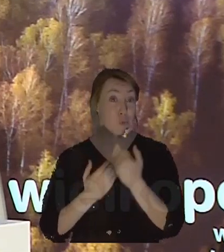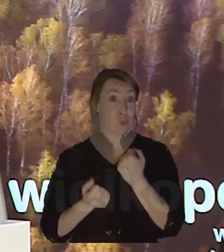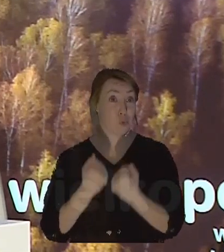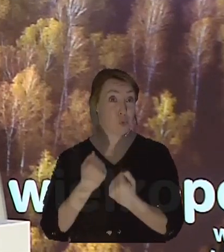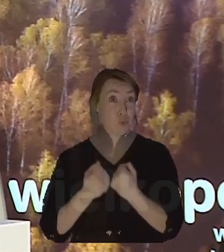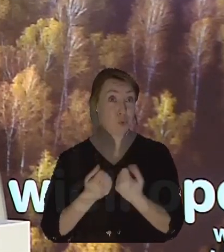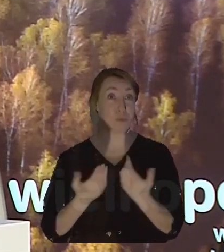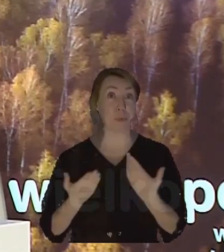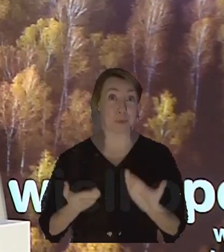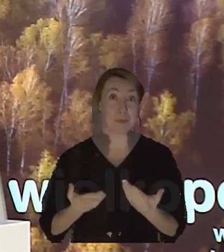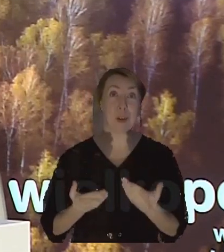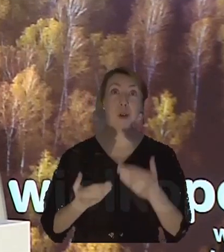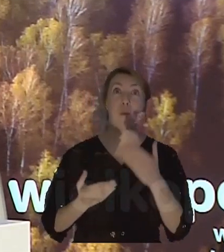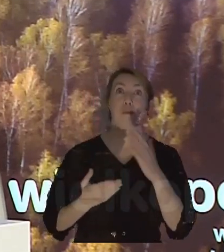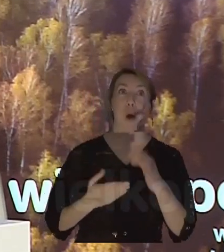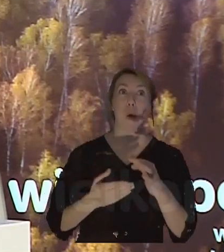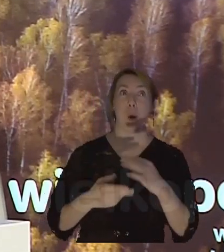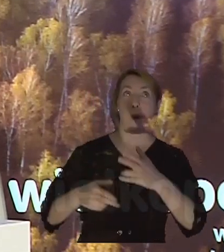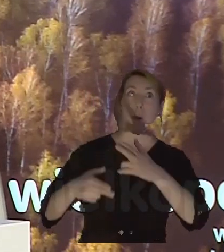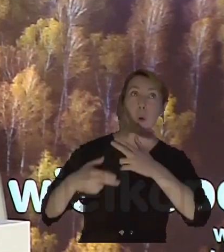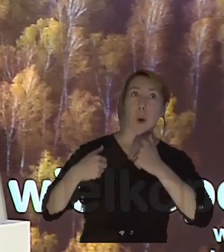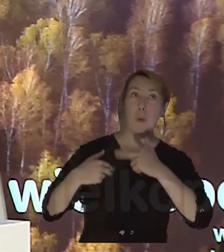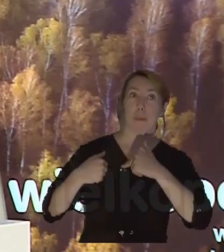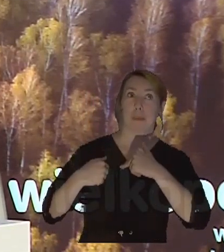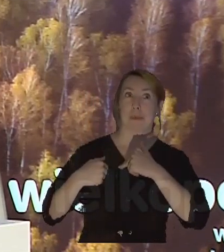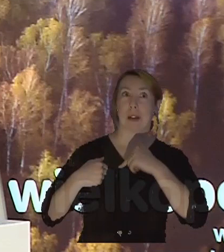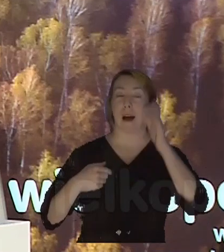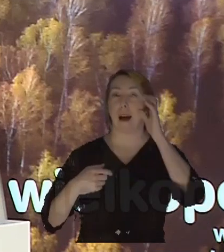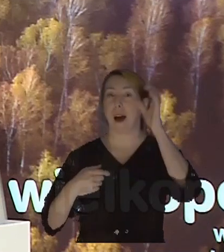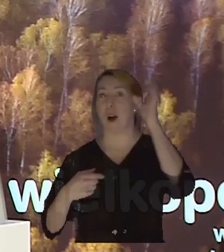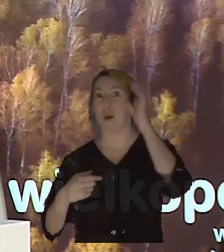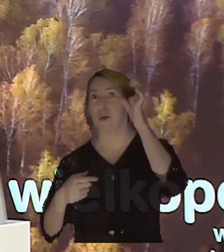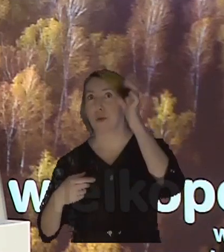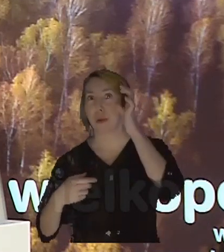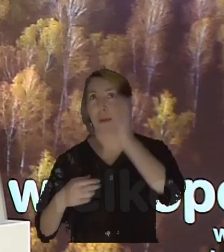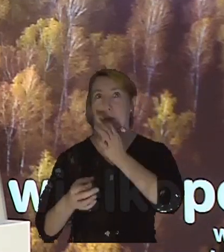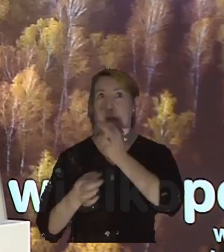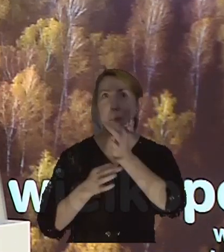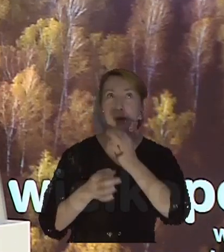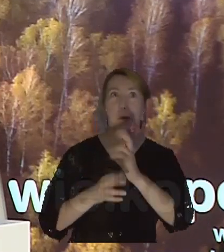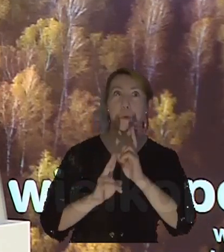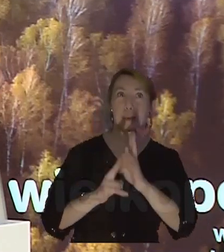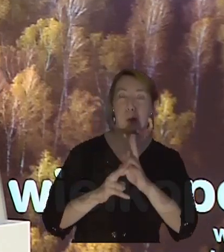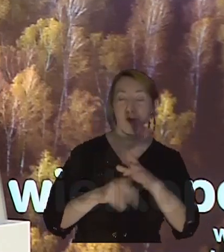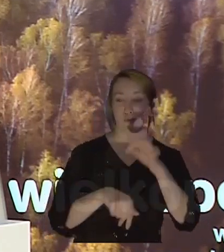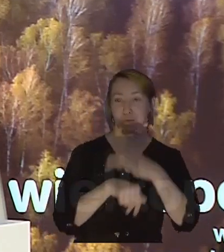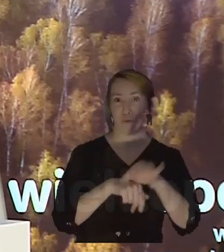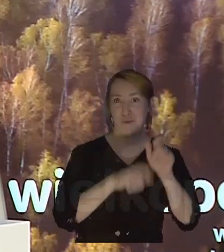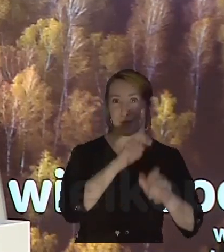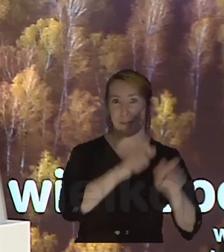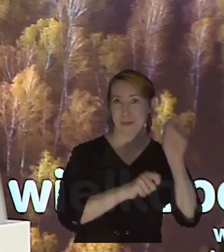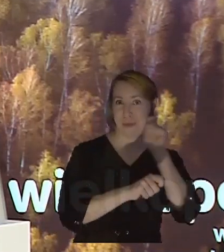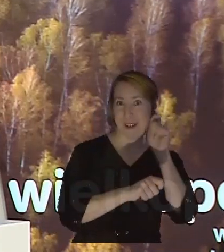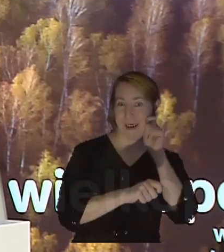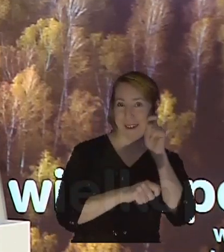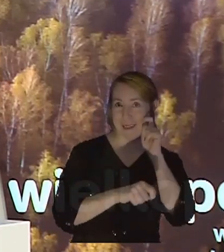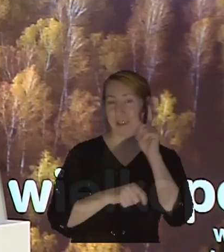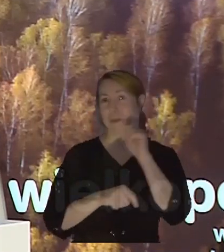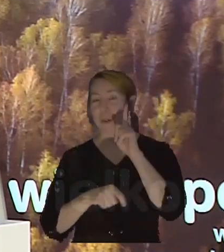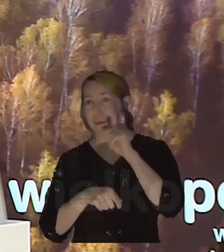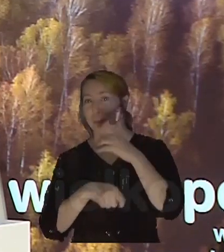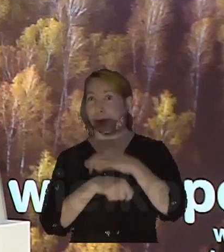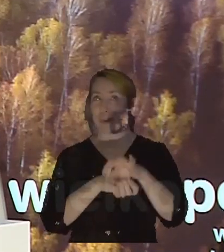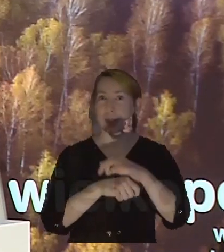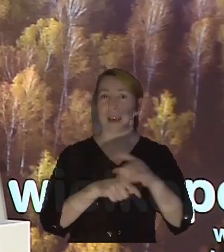trudne? Dlatego, że jury i autorami i autorkami pytania są studentki i studenci